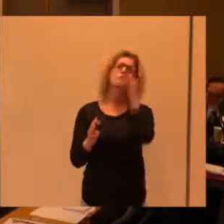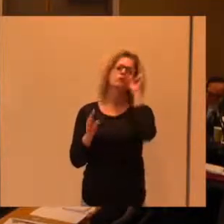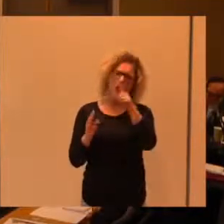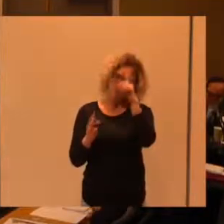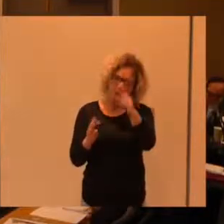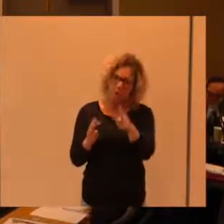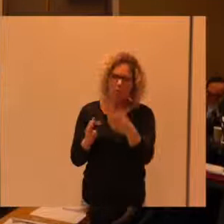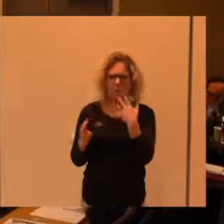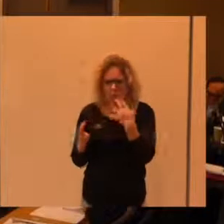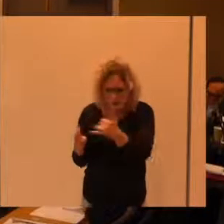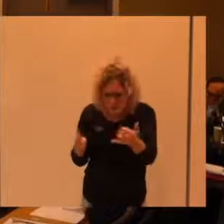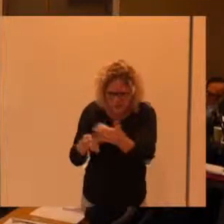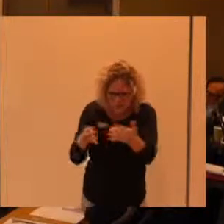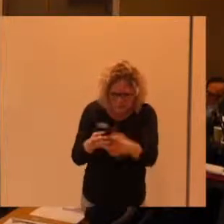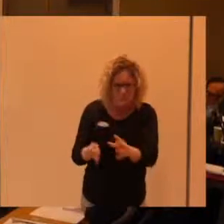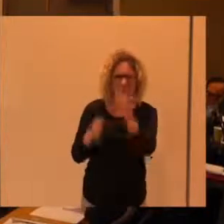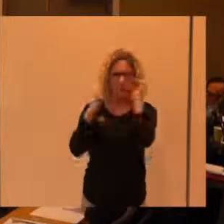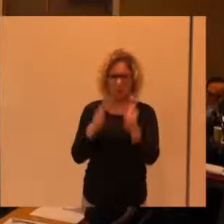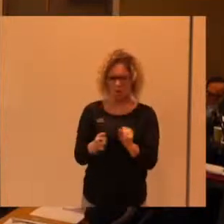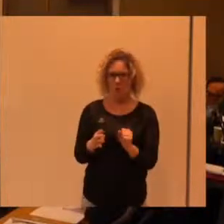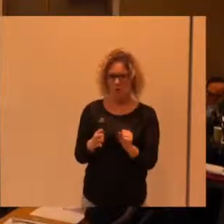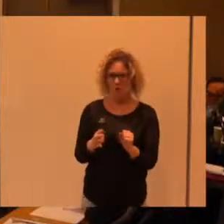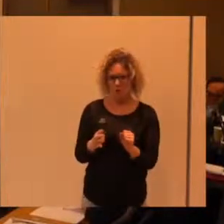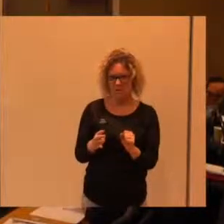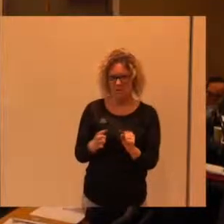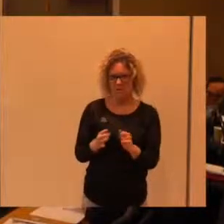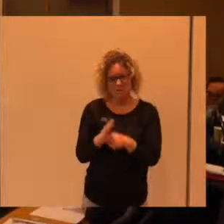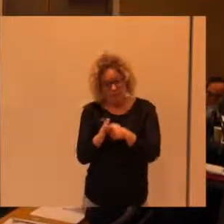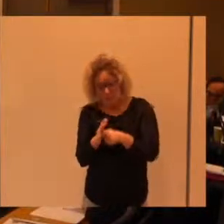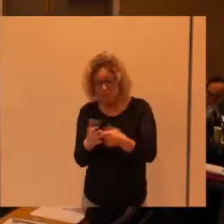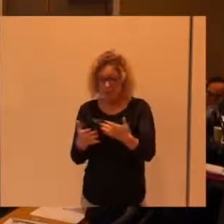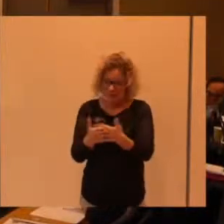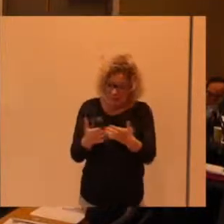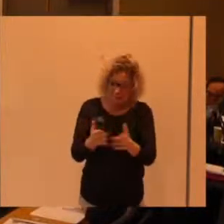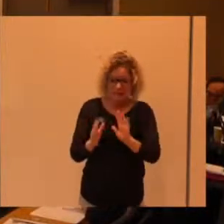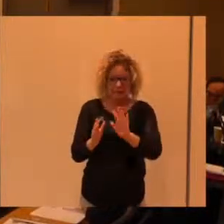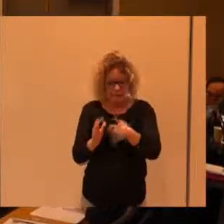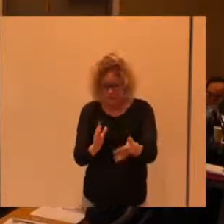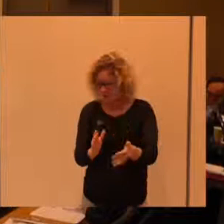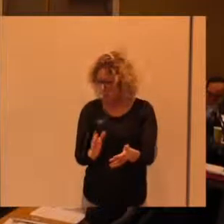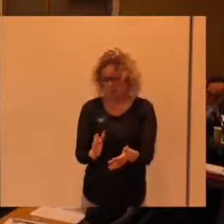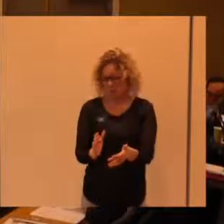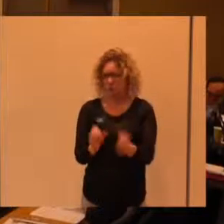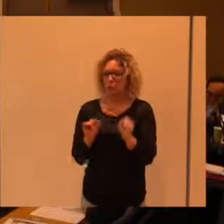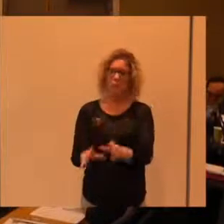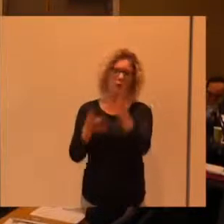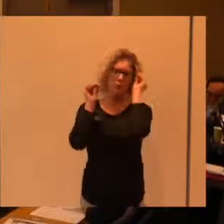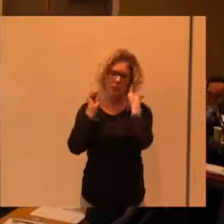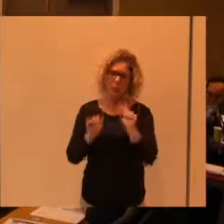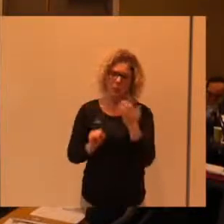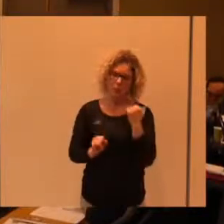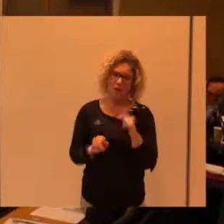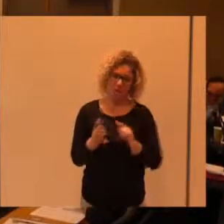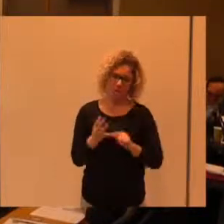som sägs i en text eller i en film. Eller det teckenspråk man talar, det ska gå att begripa, pratar